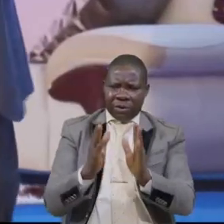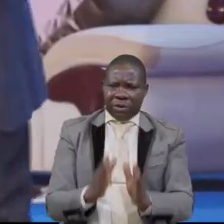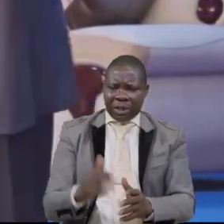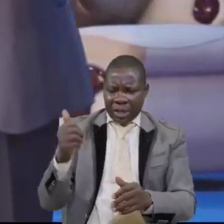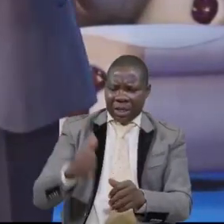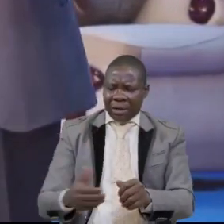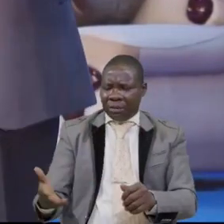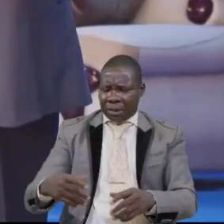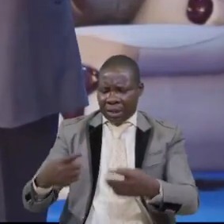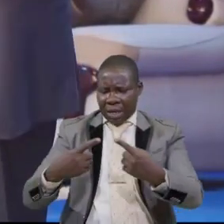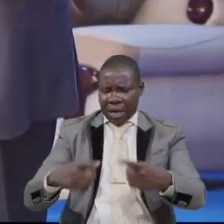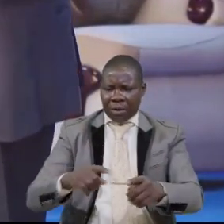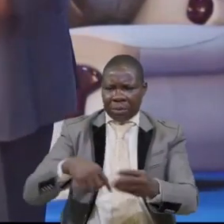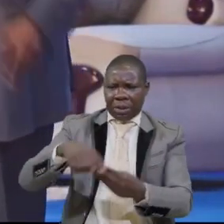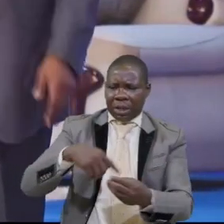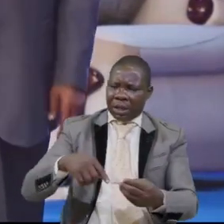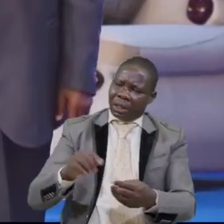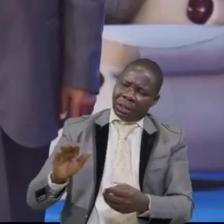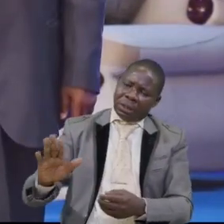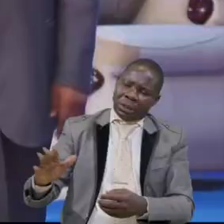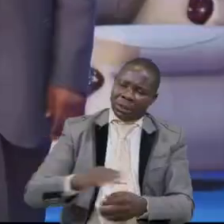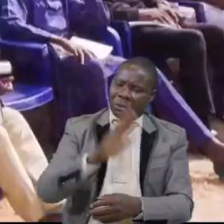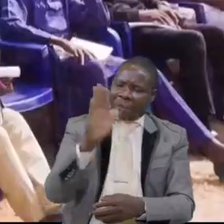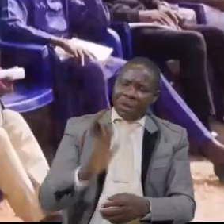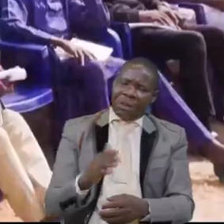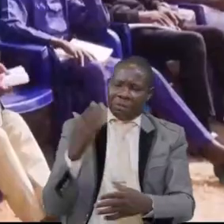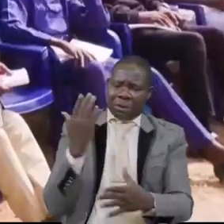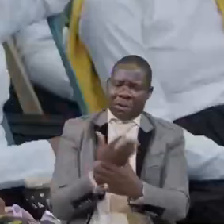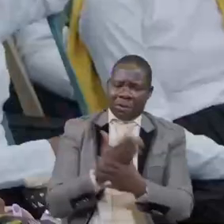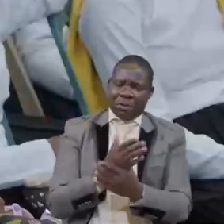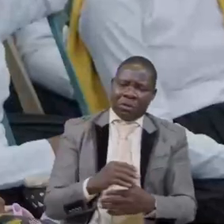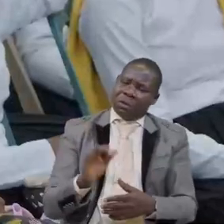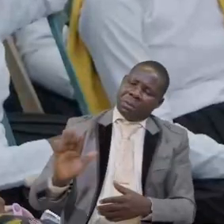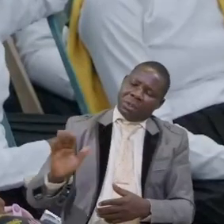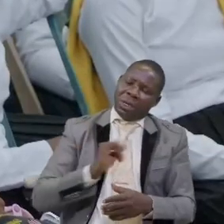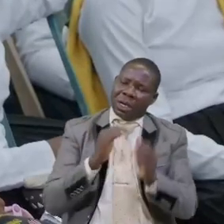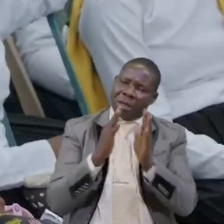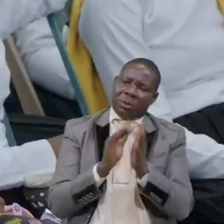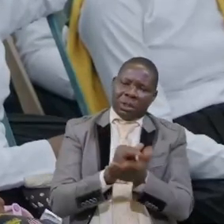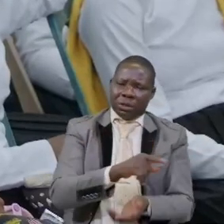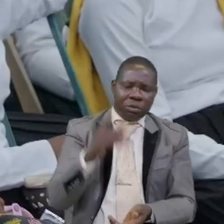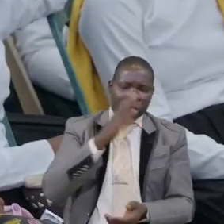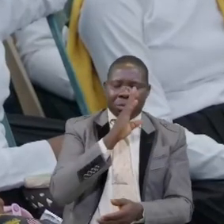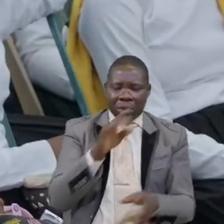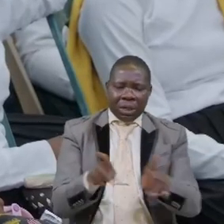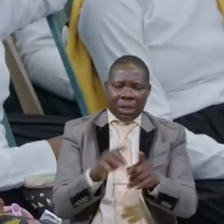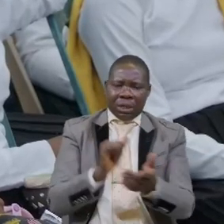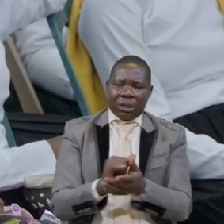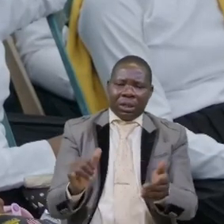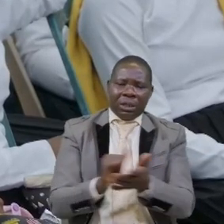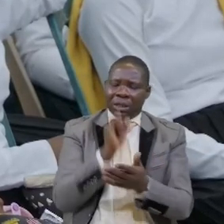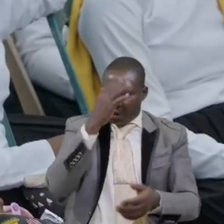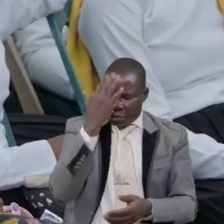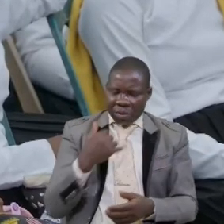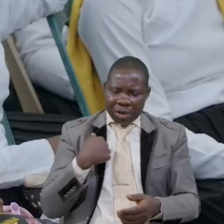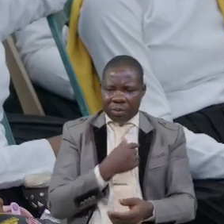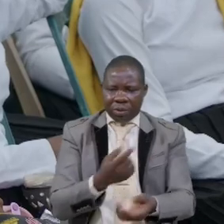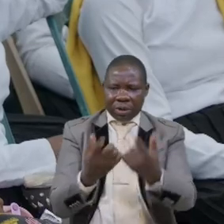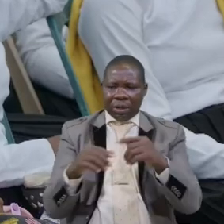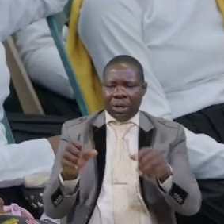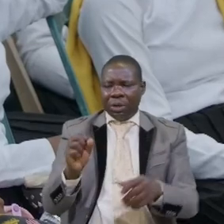de lui ne l'ont jamais ébranlé. Je prie que tu sois comme lui, pour que la même